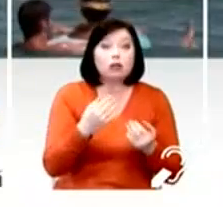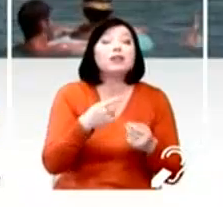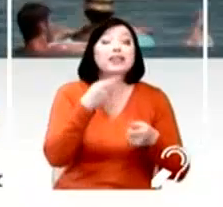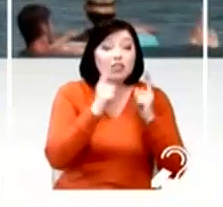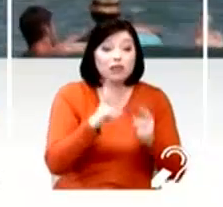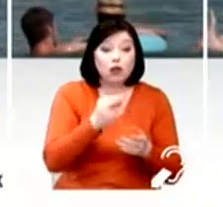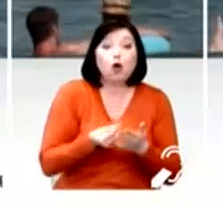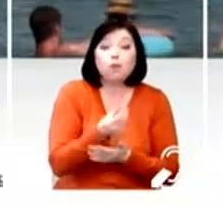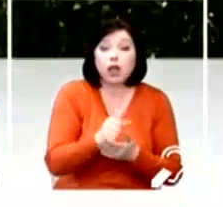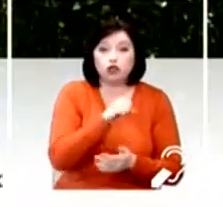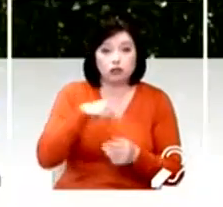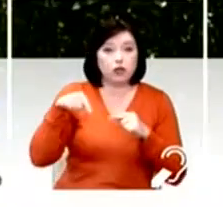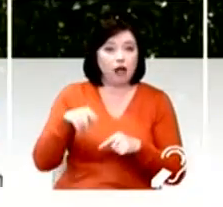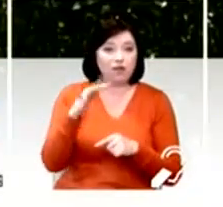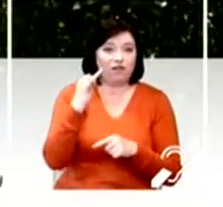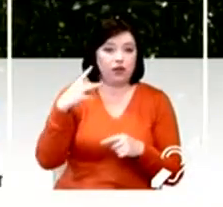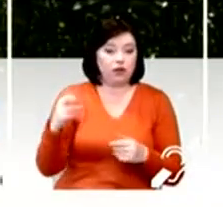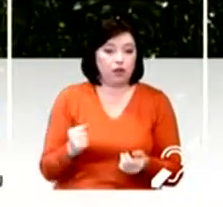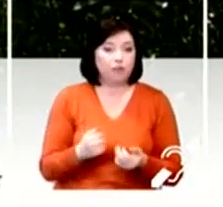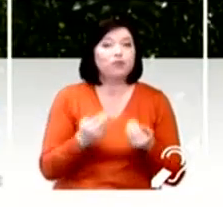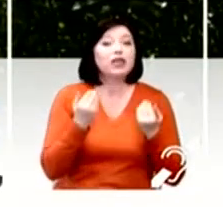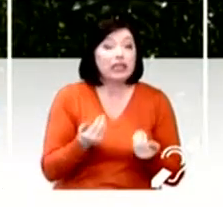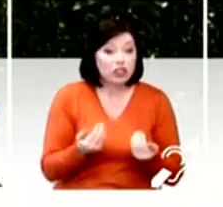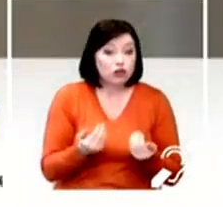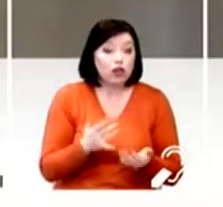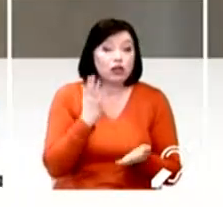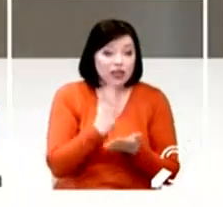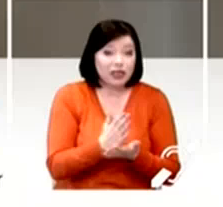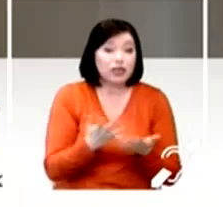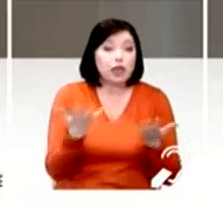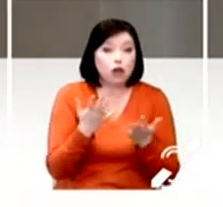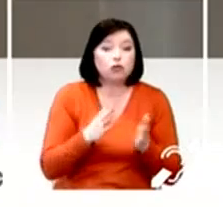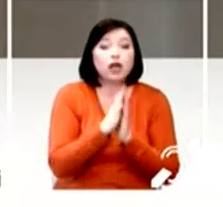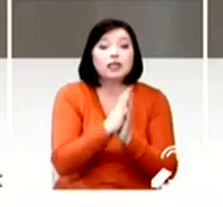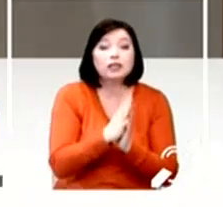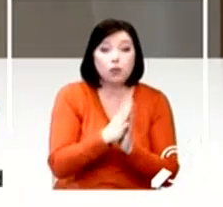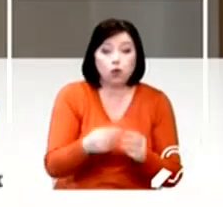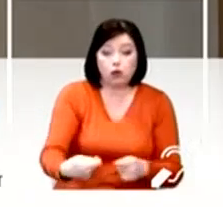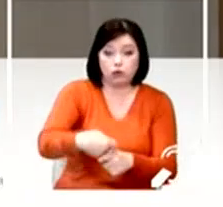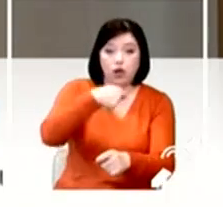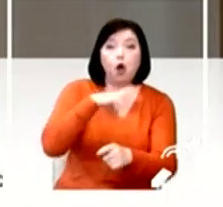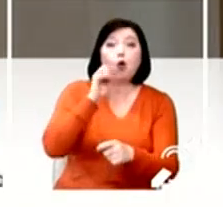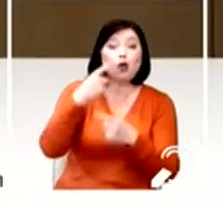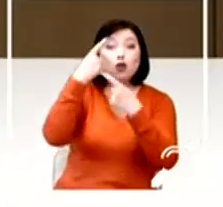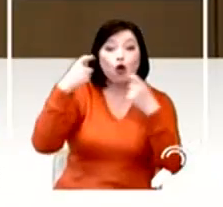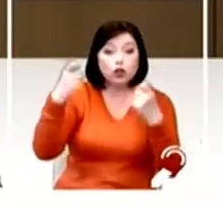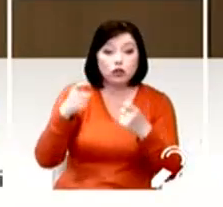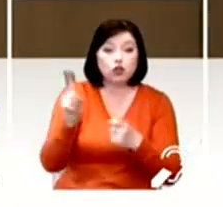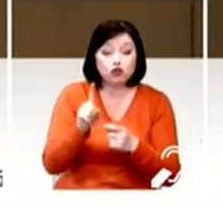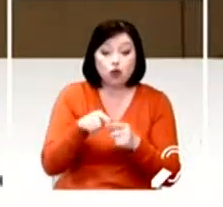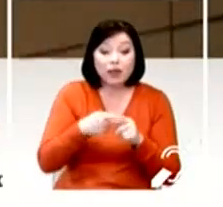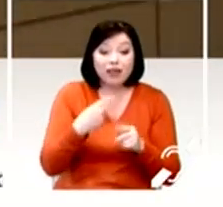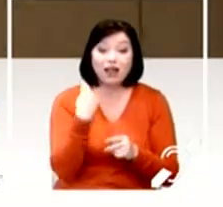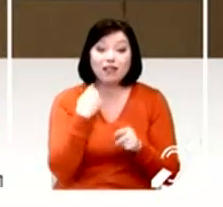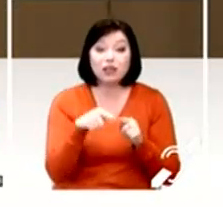dar e plătită de agenții economici. În momentul de față, există o solicitare nouă din partea patronatelor pentru a muta